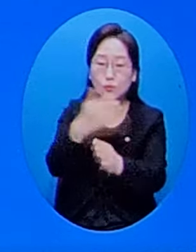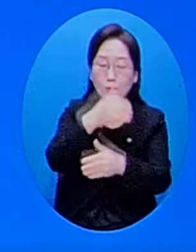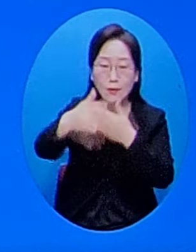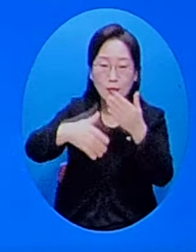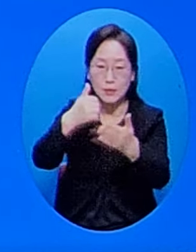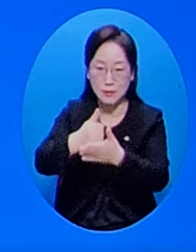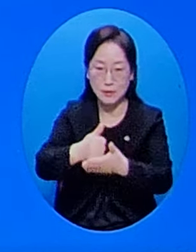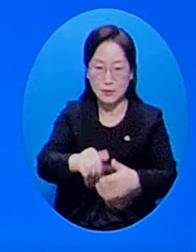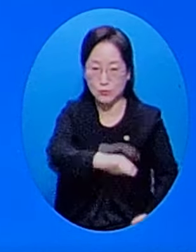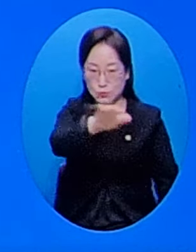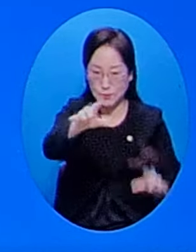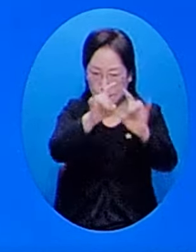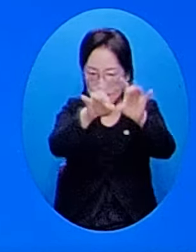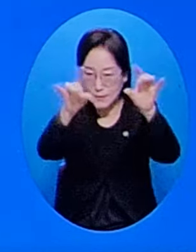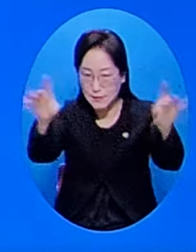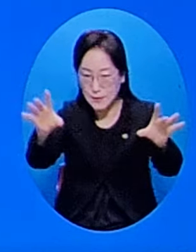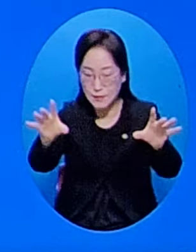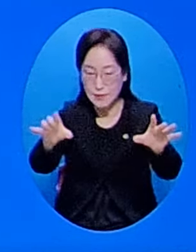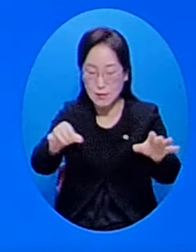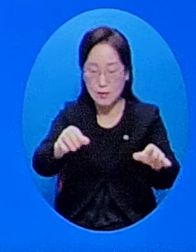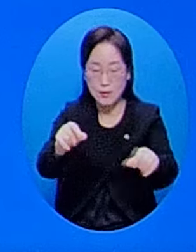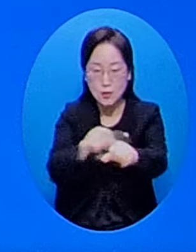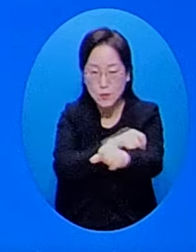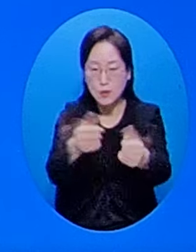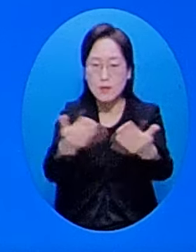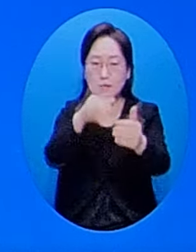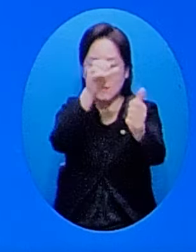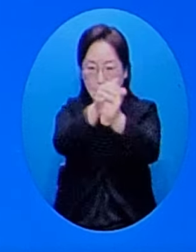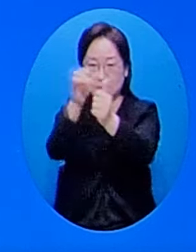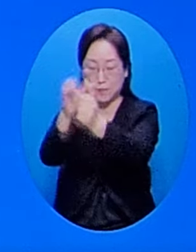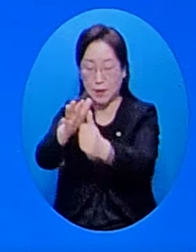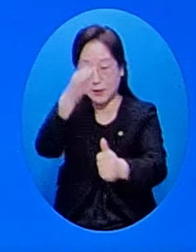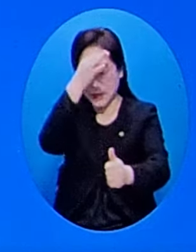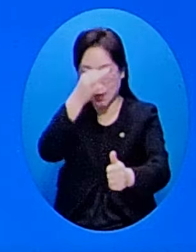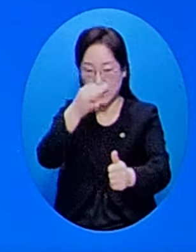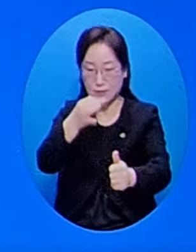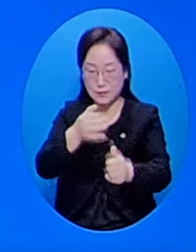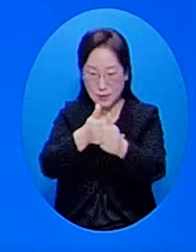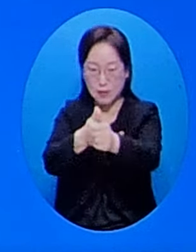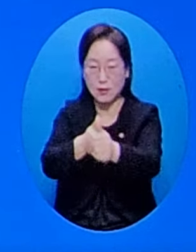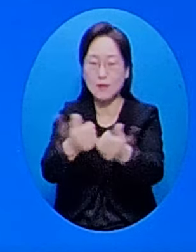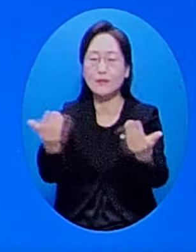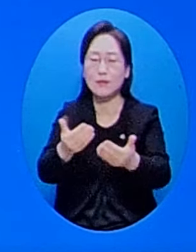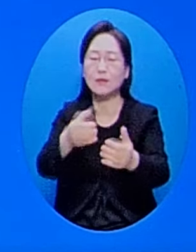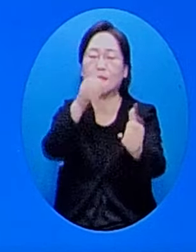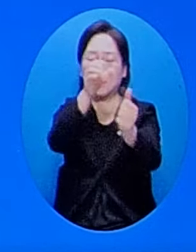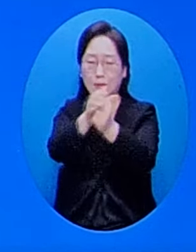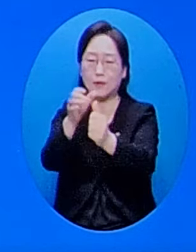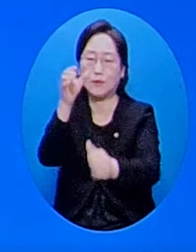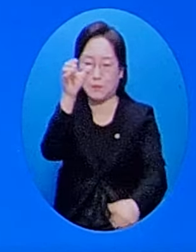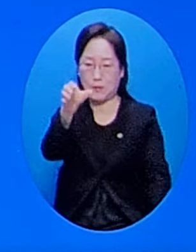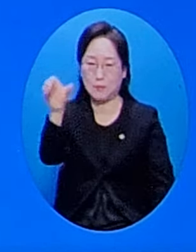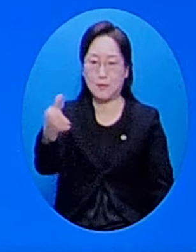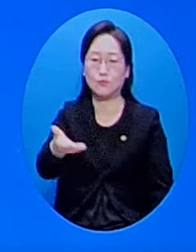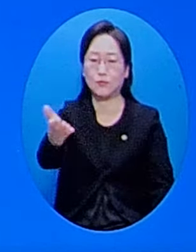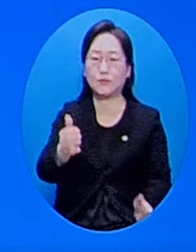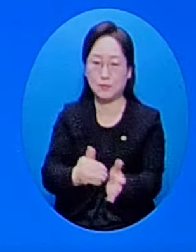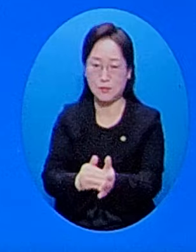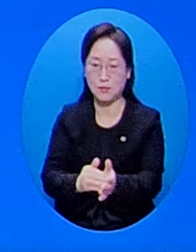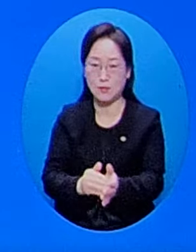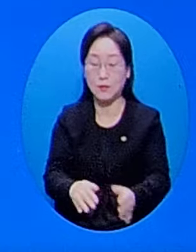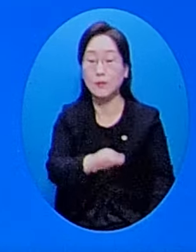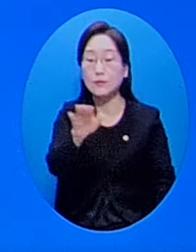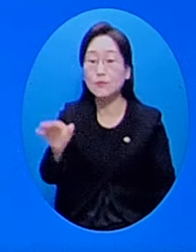각자에게 사명을 부여해 주시고 우리의 재능대로 그 일을 맡기신 것입니다. 그래서